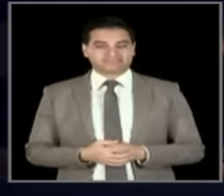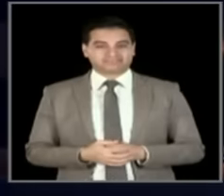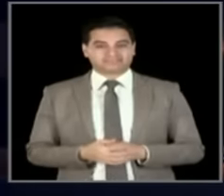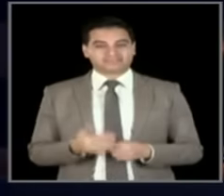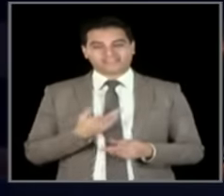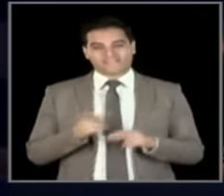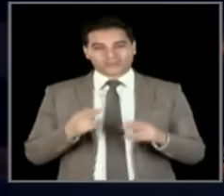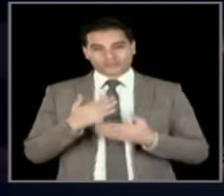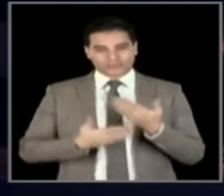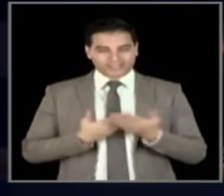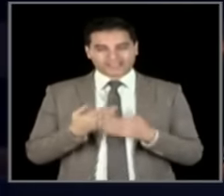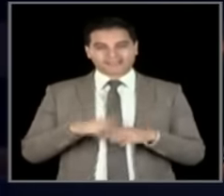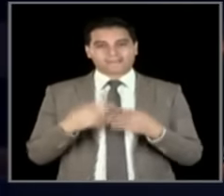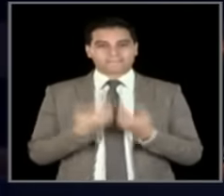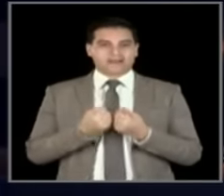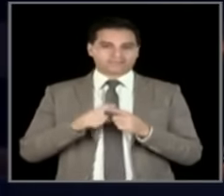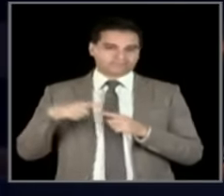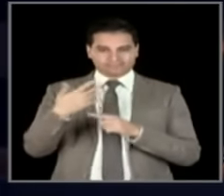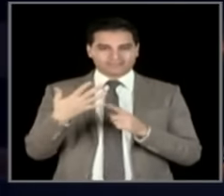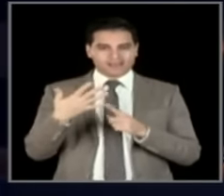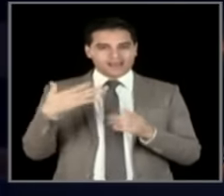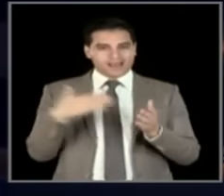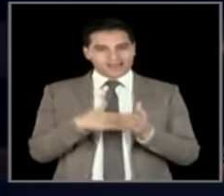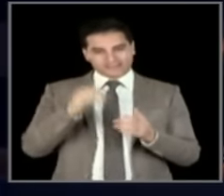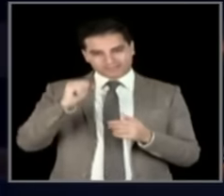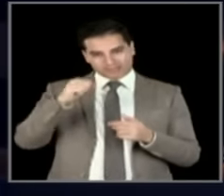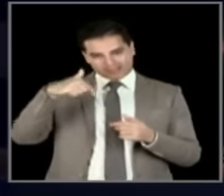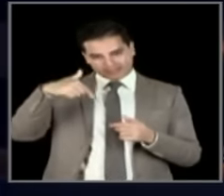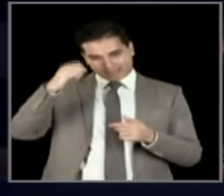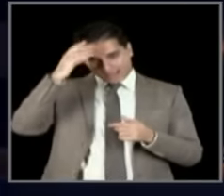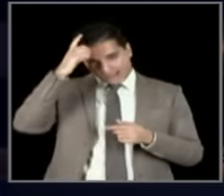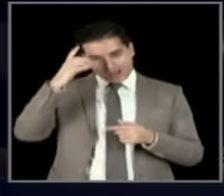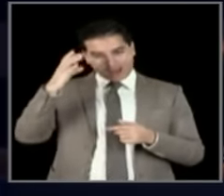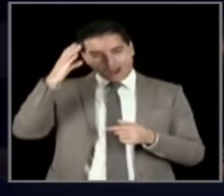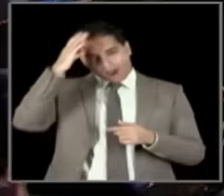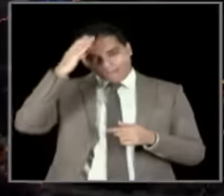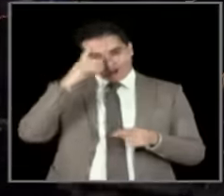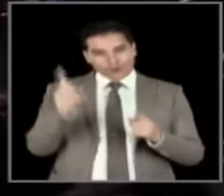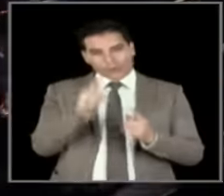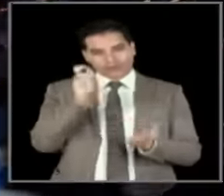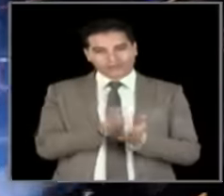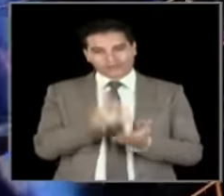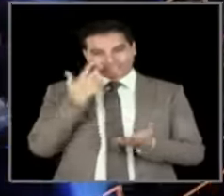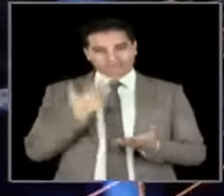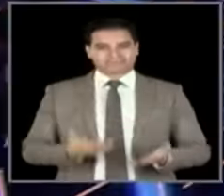يحصل. هنخرج فاصل وهنرجع مره تانيه مع اخر فقره، فقره عجله الحظ والعباقره.